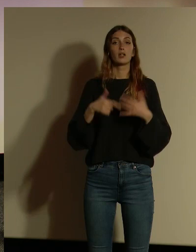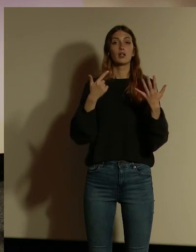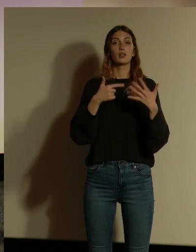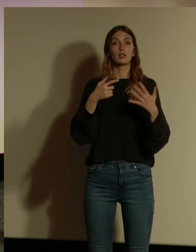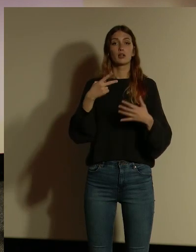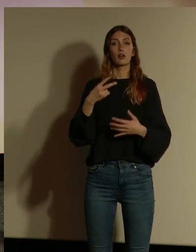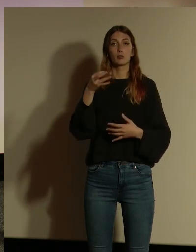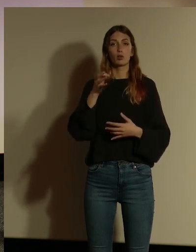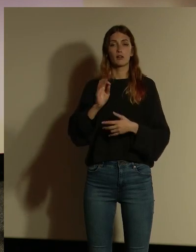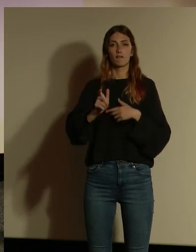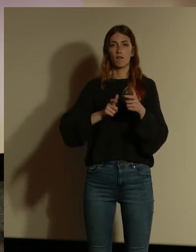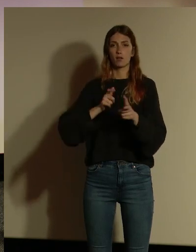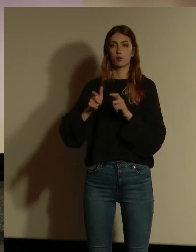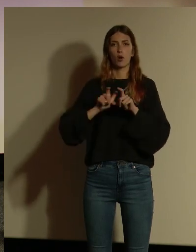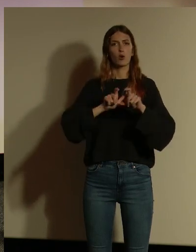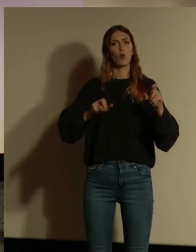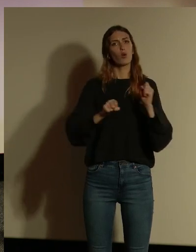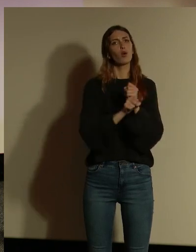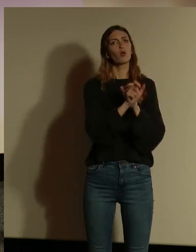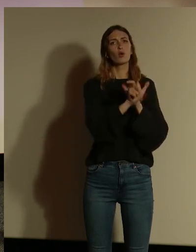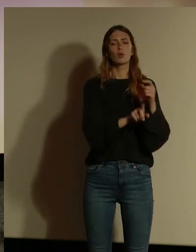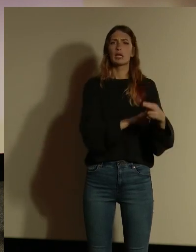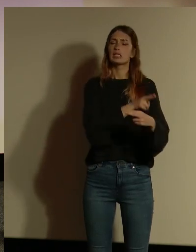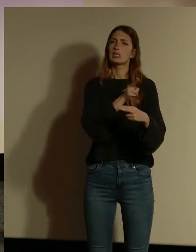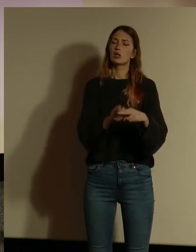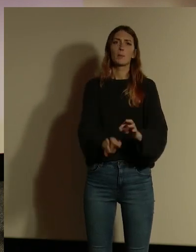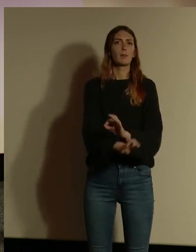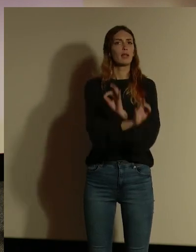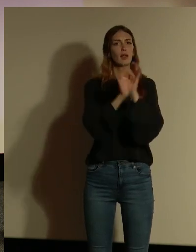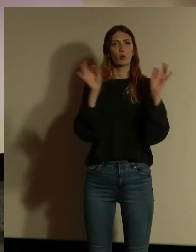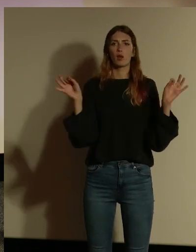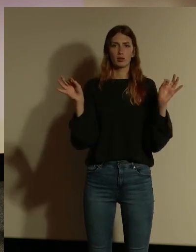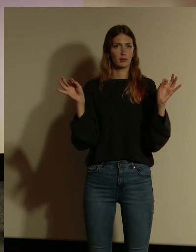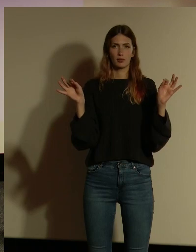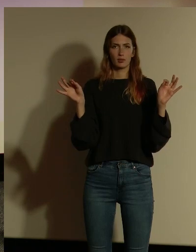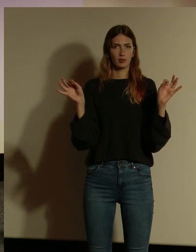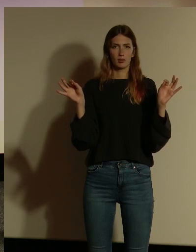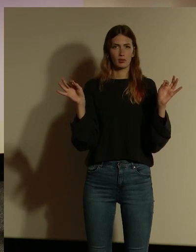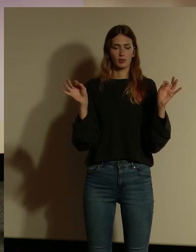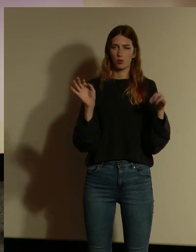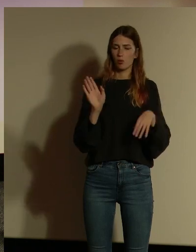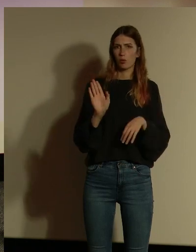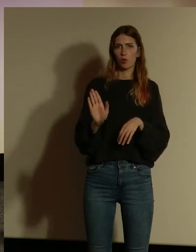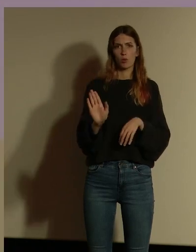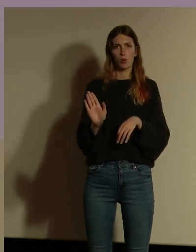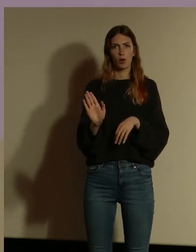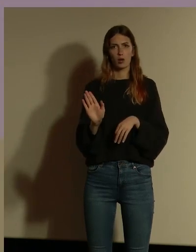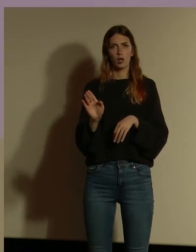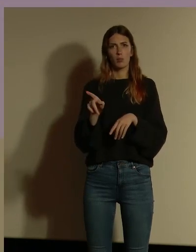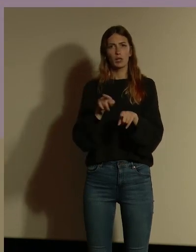72% ütlesid, et koolitöötajad ei sekkunud mitte kunagi, kui nende